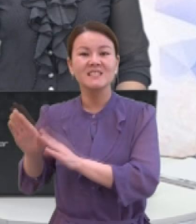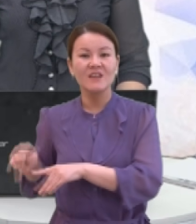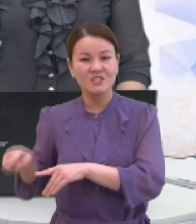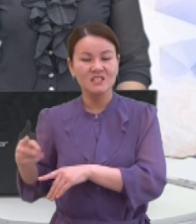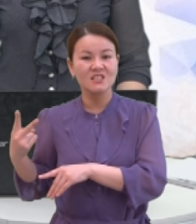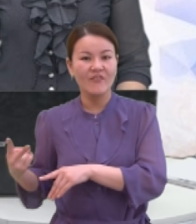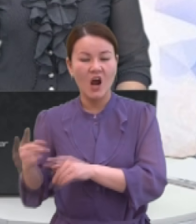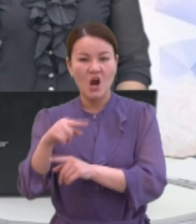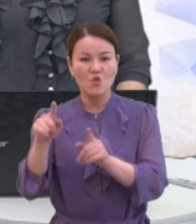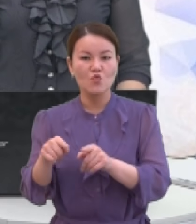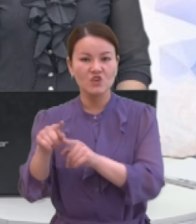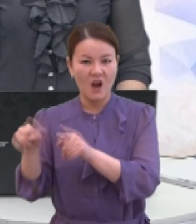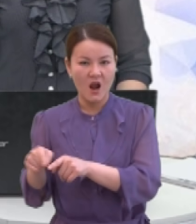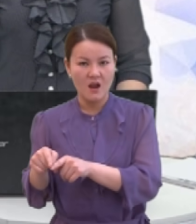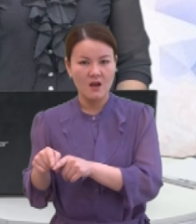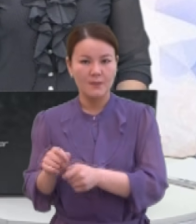кружка